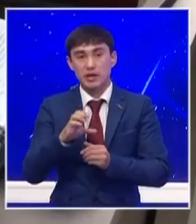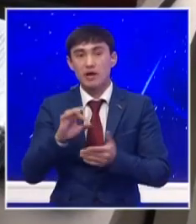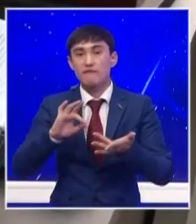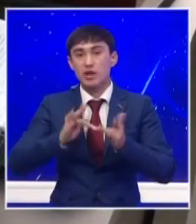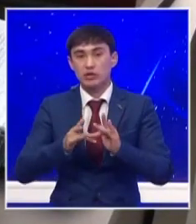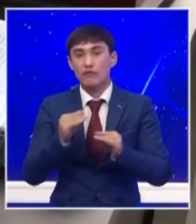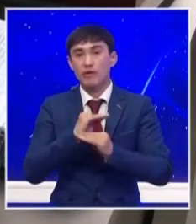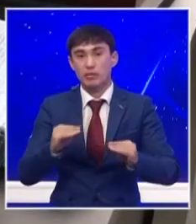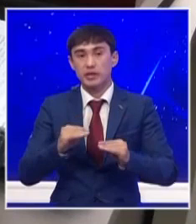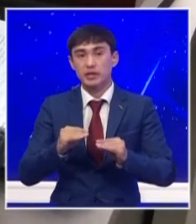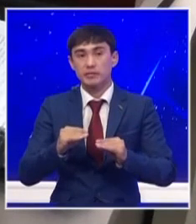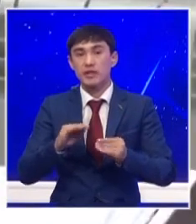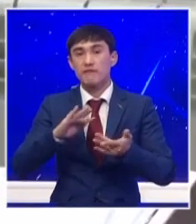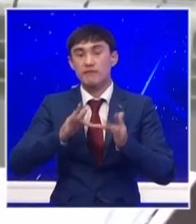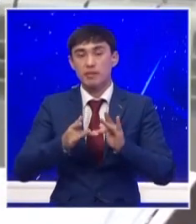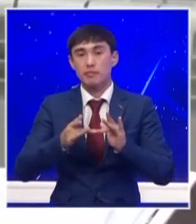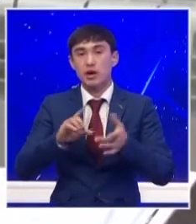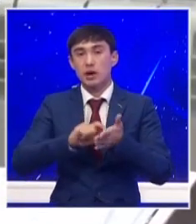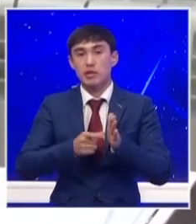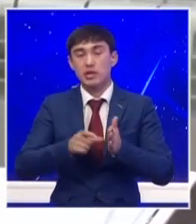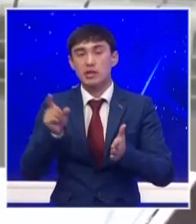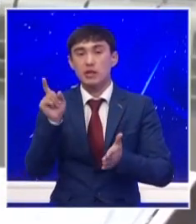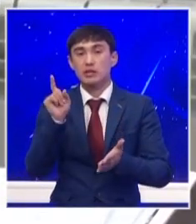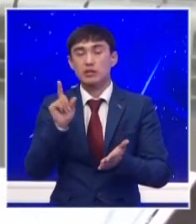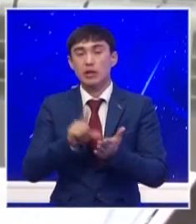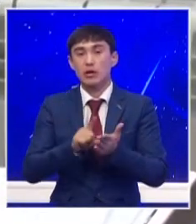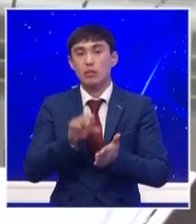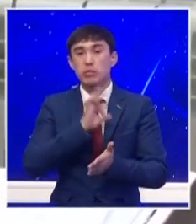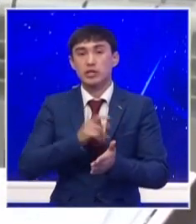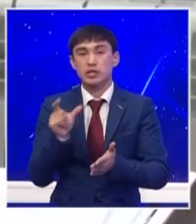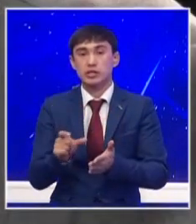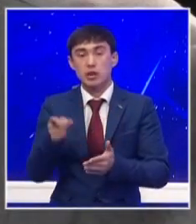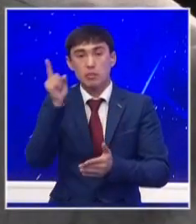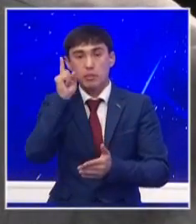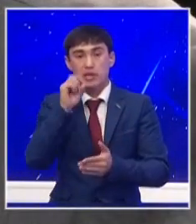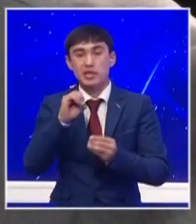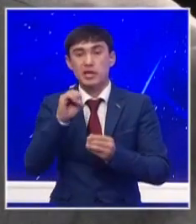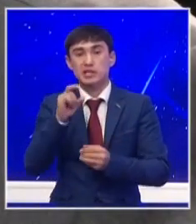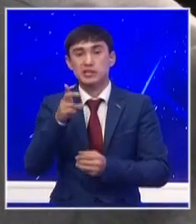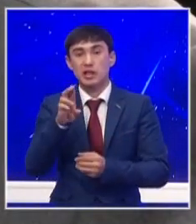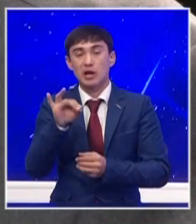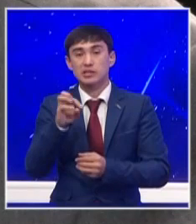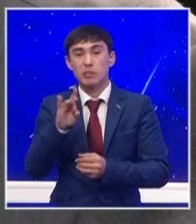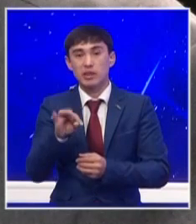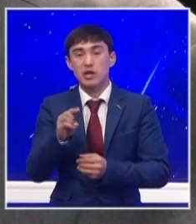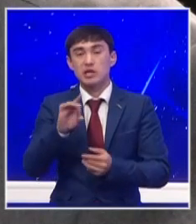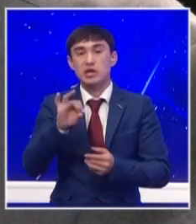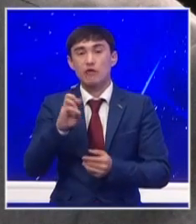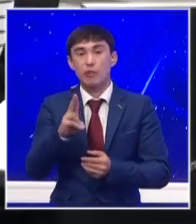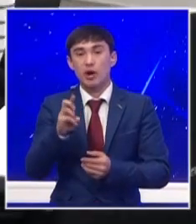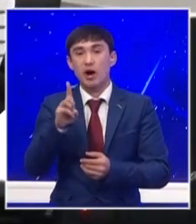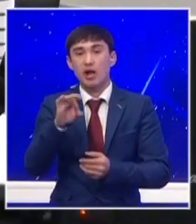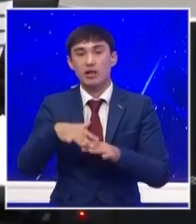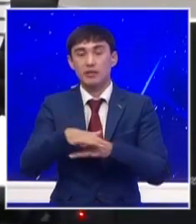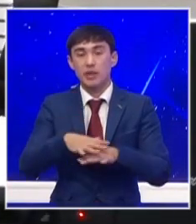электронном виде посредством веб-приложения кабинет налогоплательщика или мобильное приложение е салык Азамат Ив mob Халк